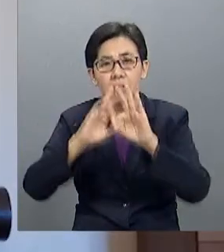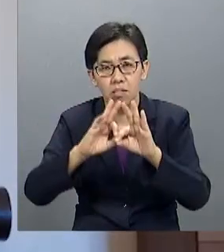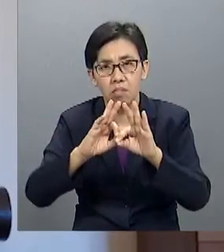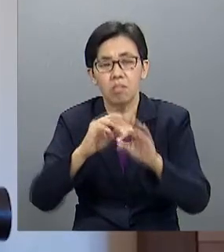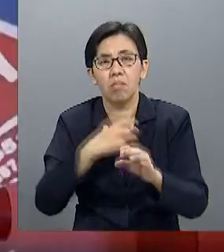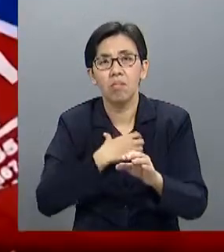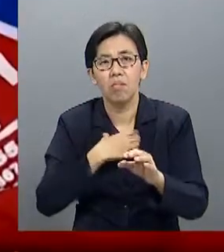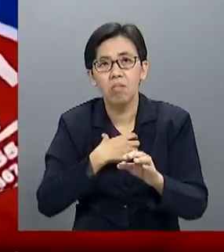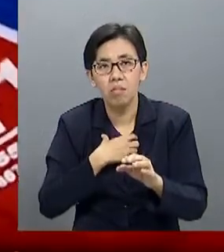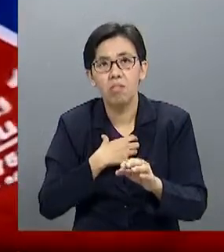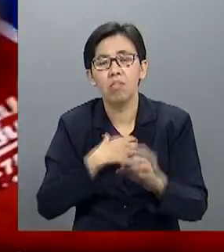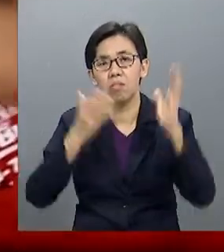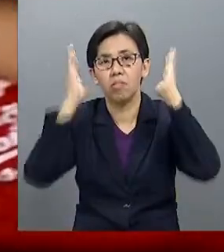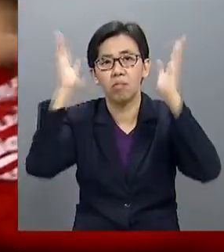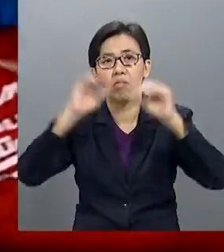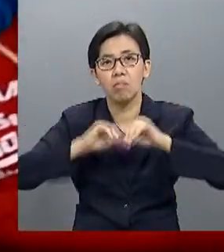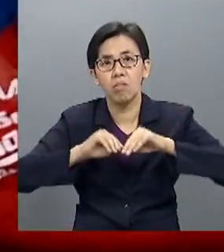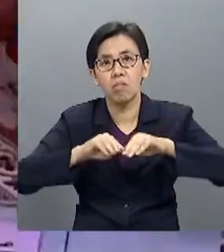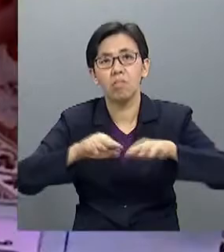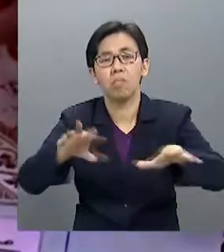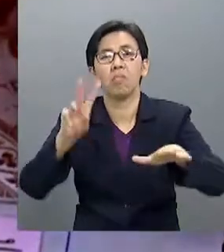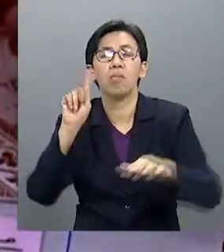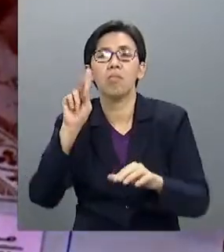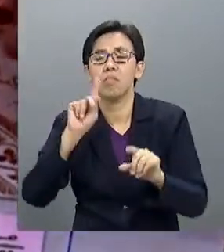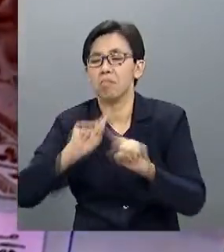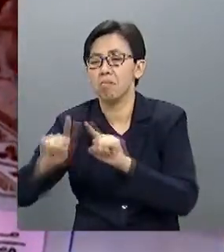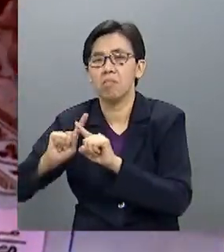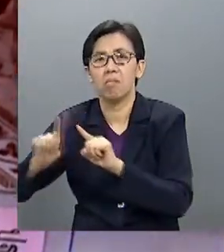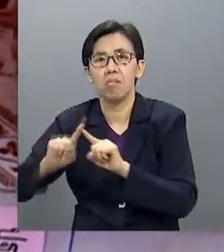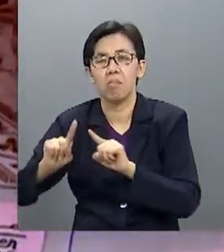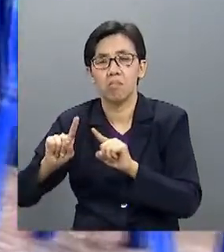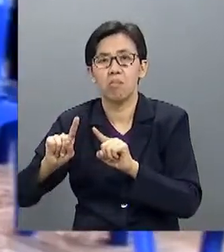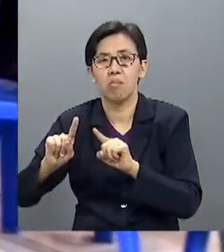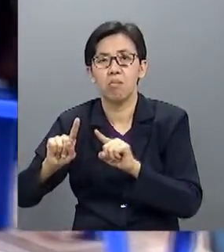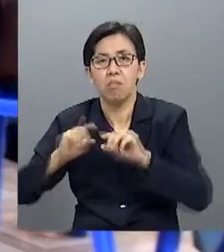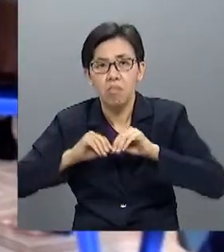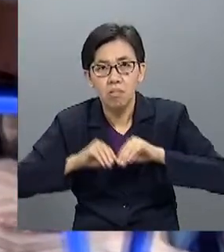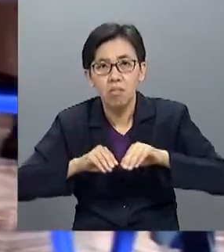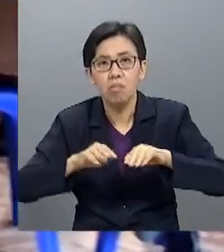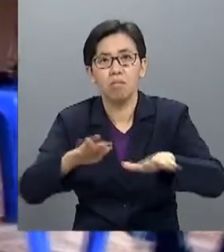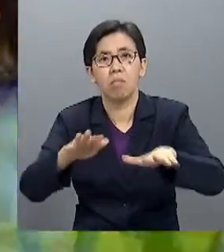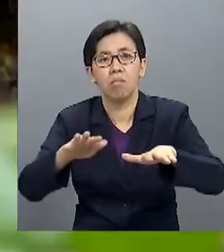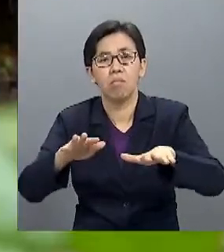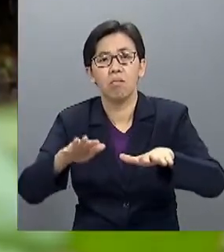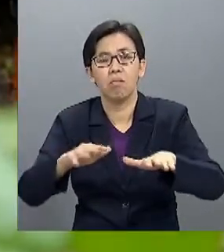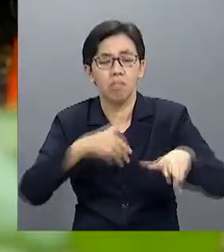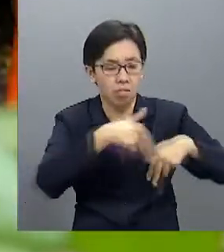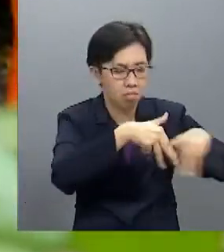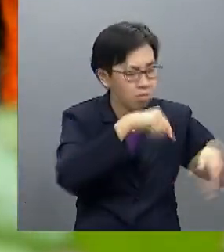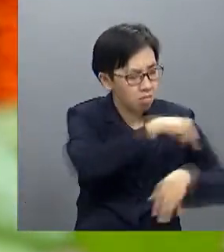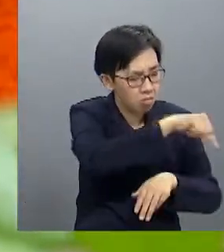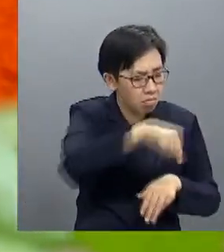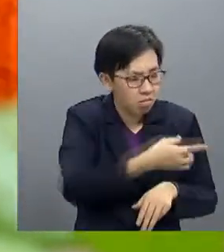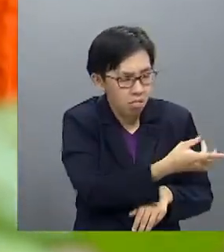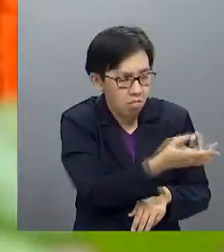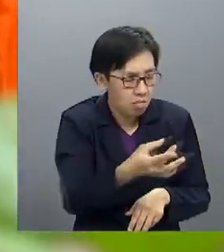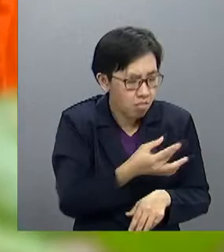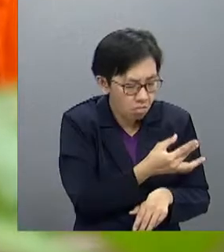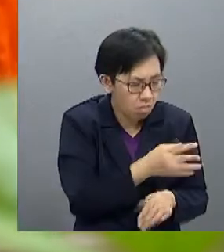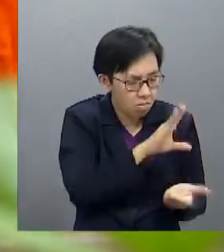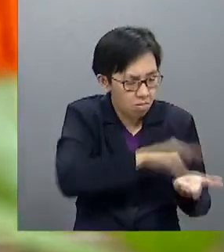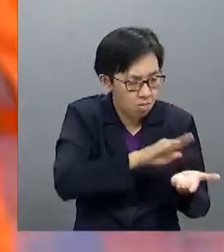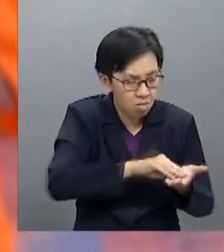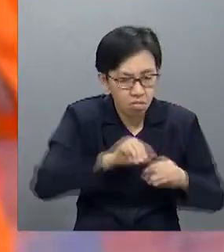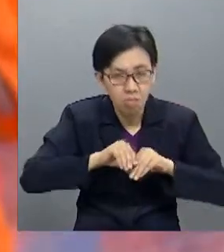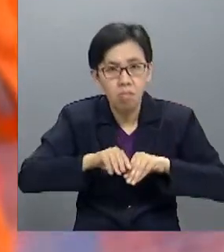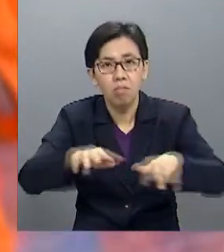หนึ่งในการเผยแพร่ข้อมูลข่าวสารที่แท้จริงเพื่อสื่อสารเรื่องราวในพื้นที่บ้านของเขาคือคน